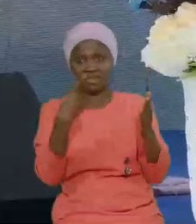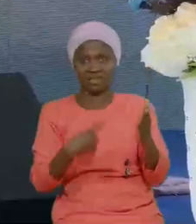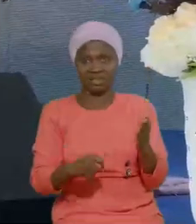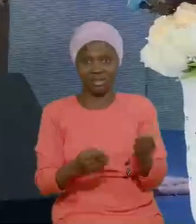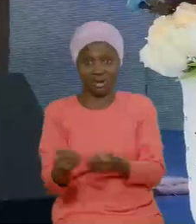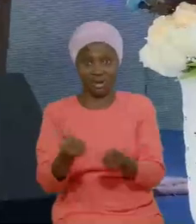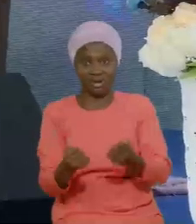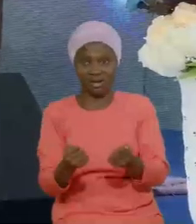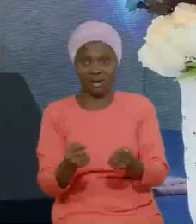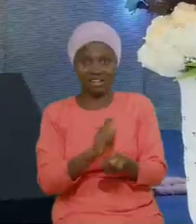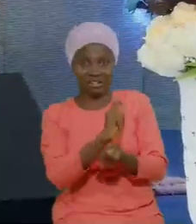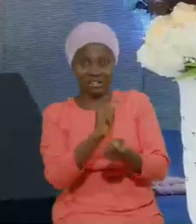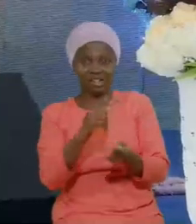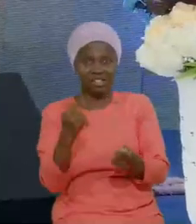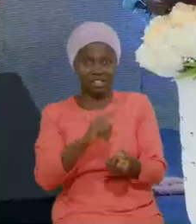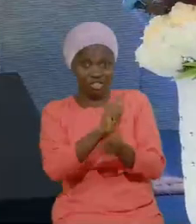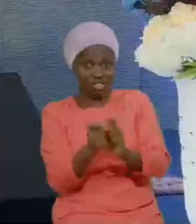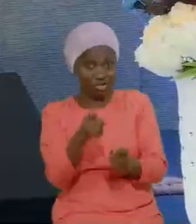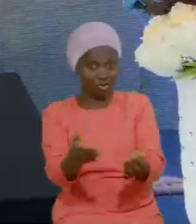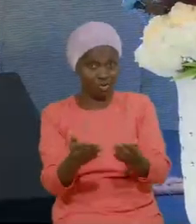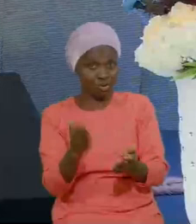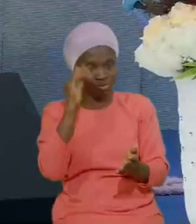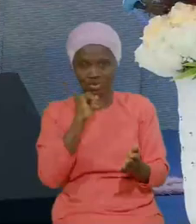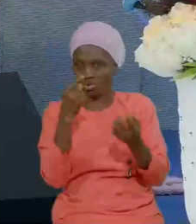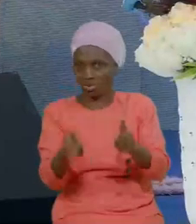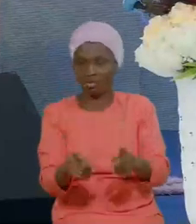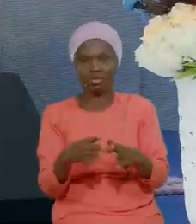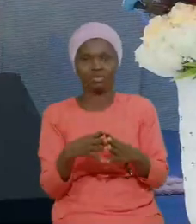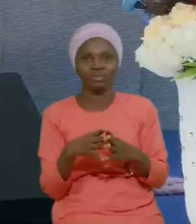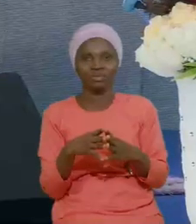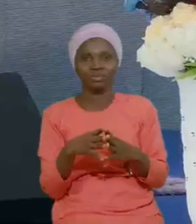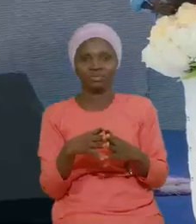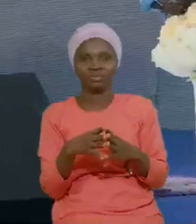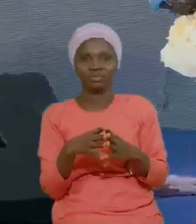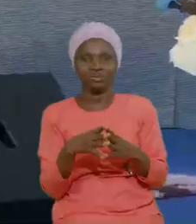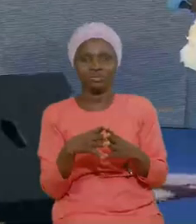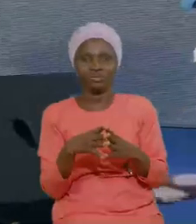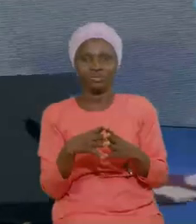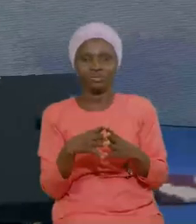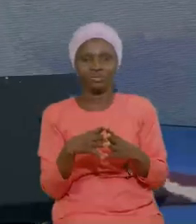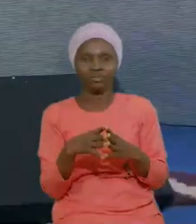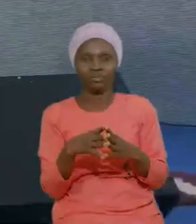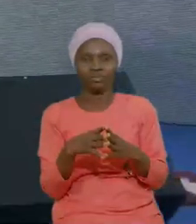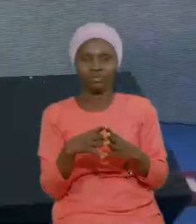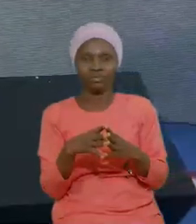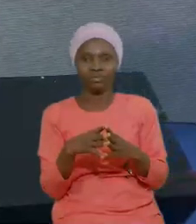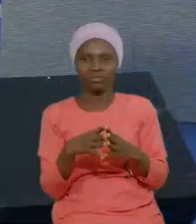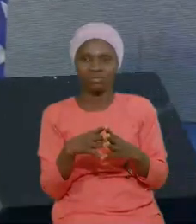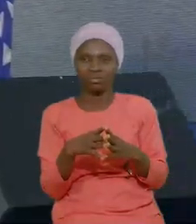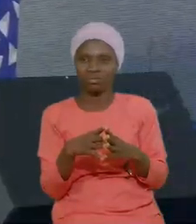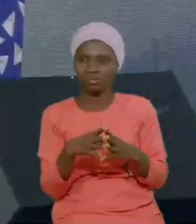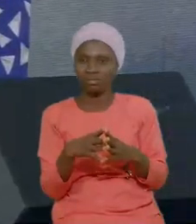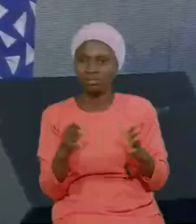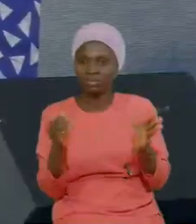you want will not happen. Si tu te contentes de peindre la voiture, ce changement ne va pas se produire. That's